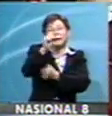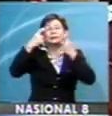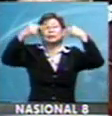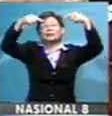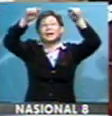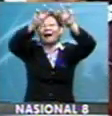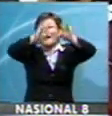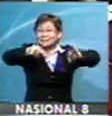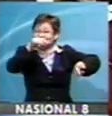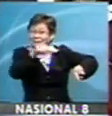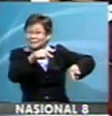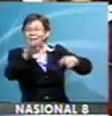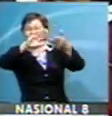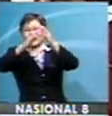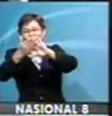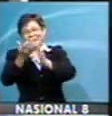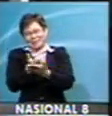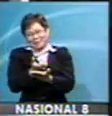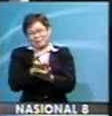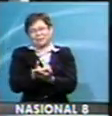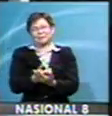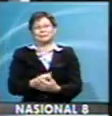ASEAN sebagai sebuah komuniti